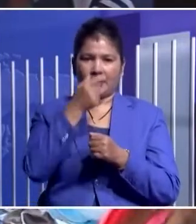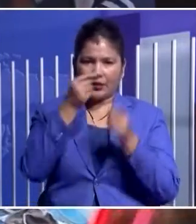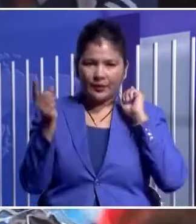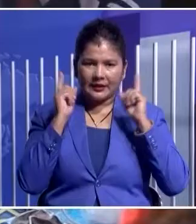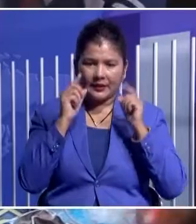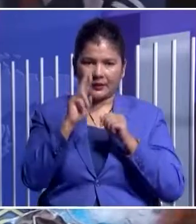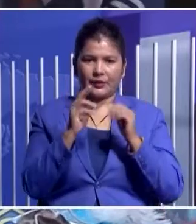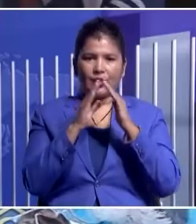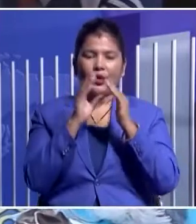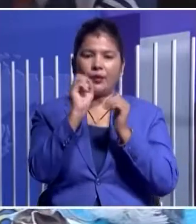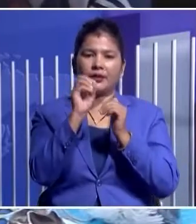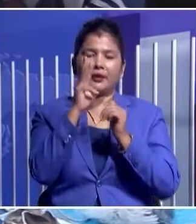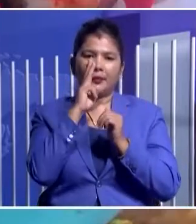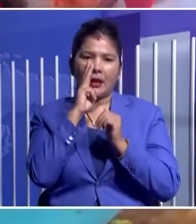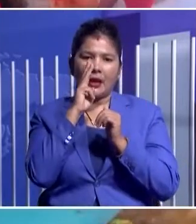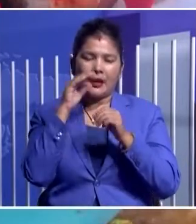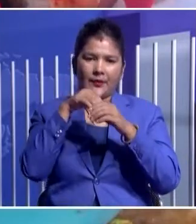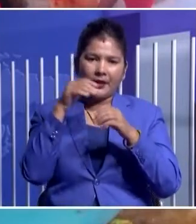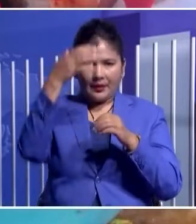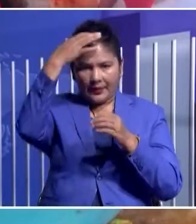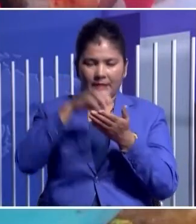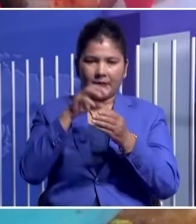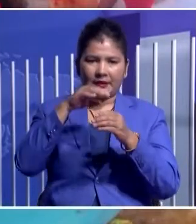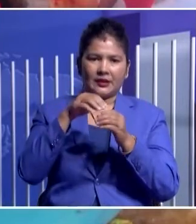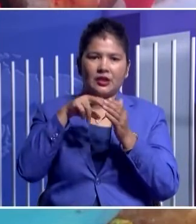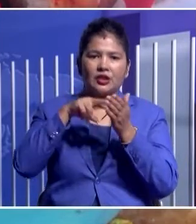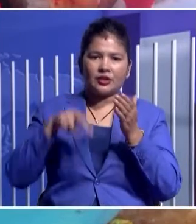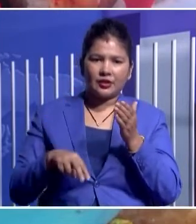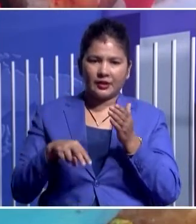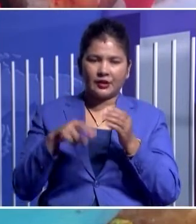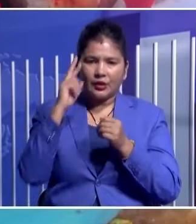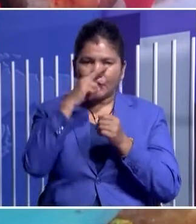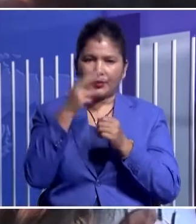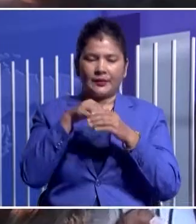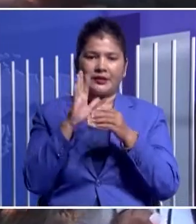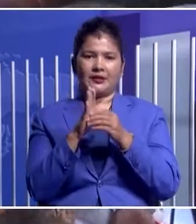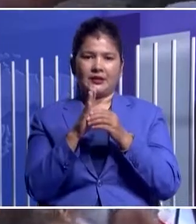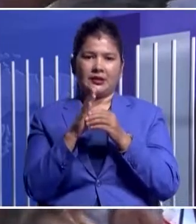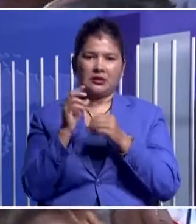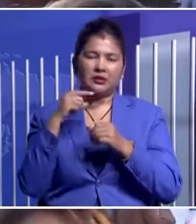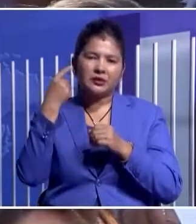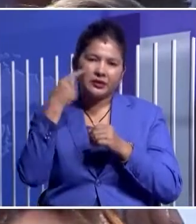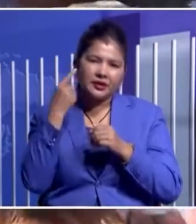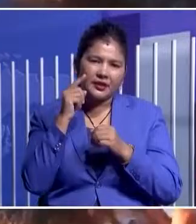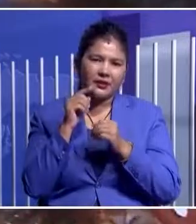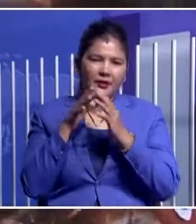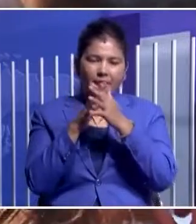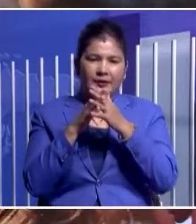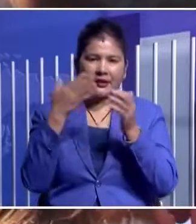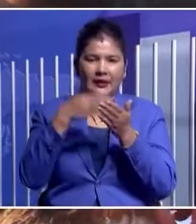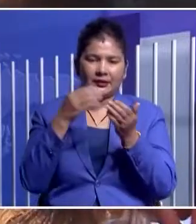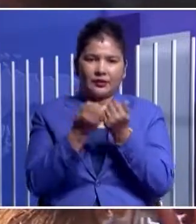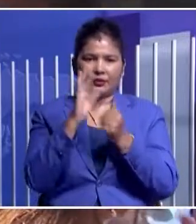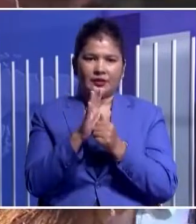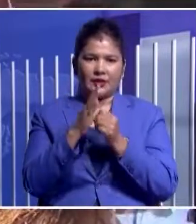गाउँपालिकामा रहेको मन्दिरमा पाल्पाबाट झर्ने र रूपन्देहीबाट निस्किने आन्तरिक पर्यटकको दैनिक भिड लाग्ने गरेको छ। सहरको कोलाहालबाट केही समय